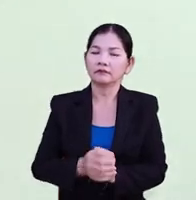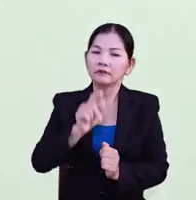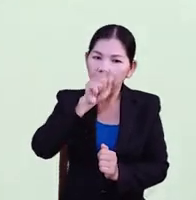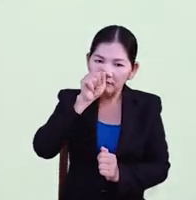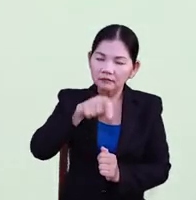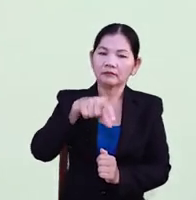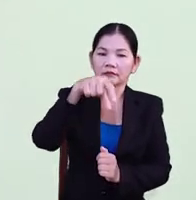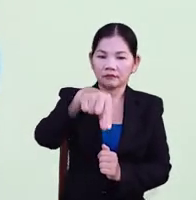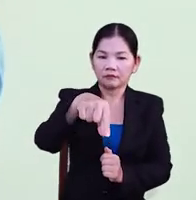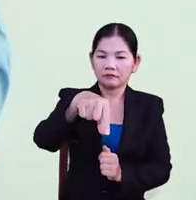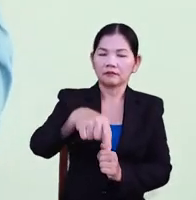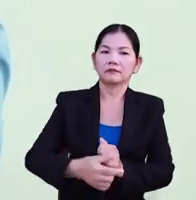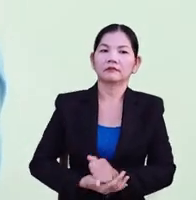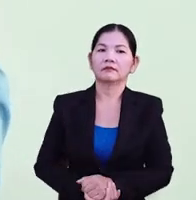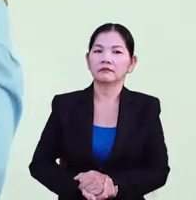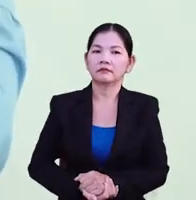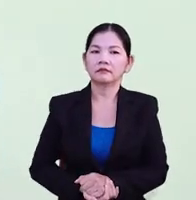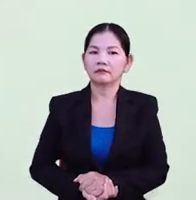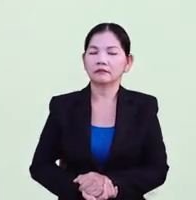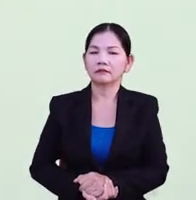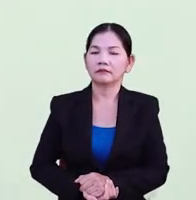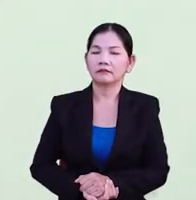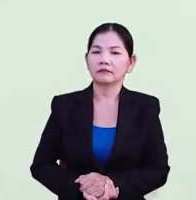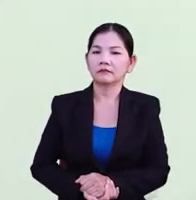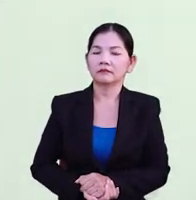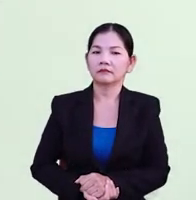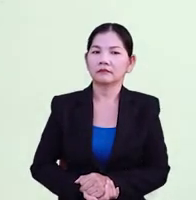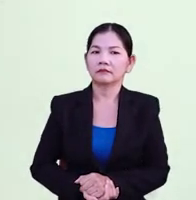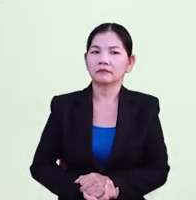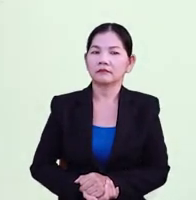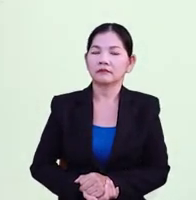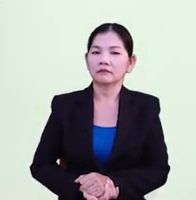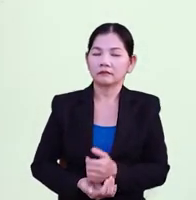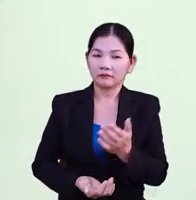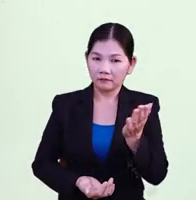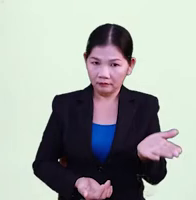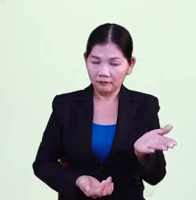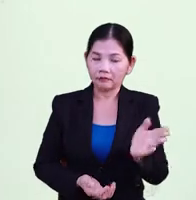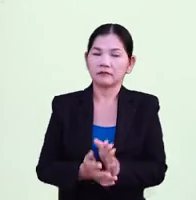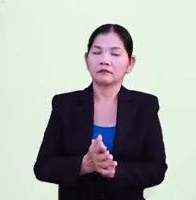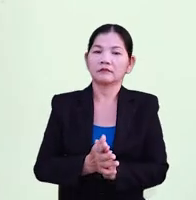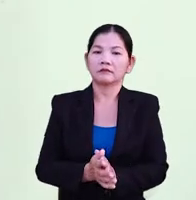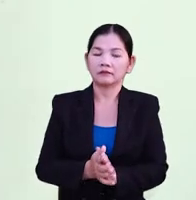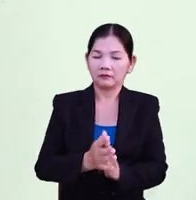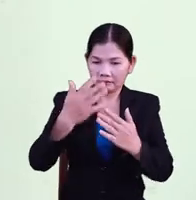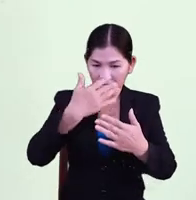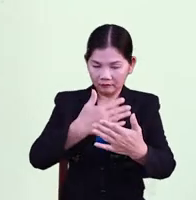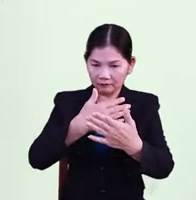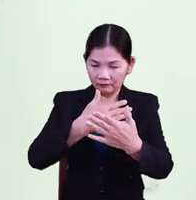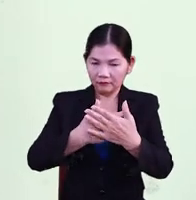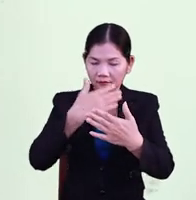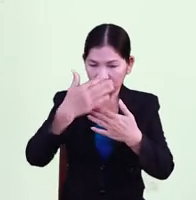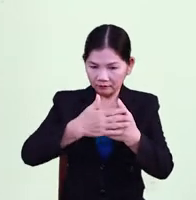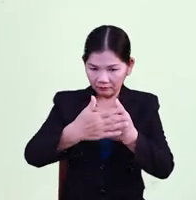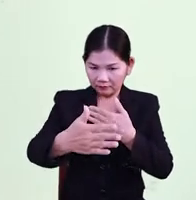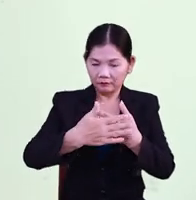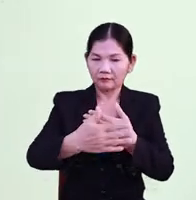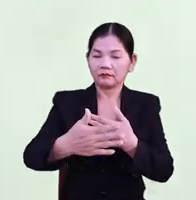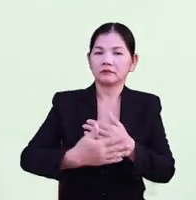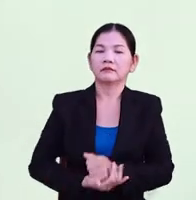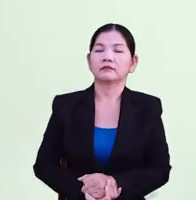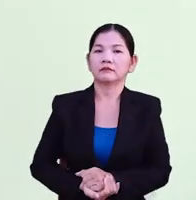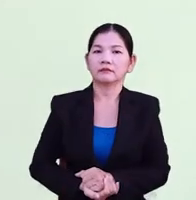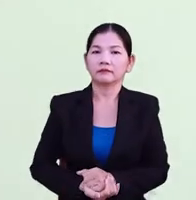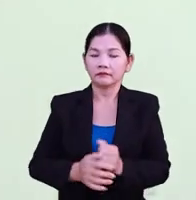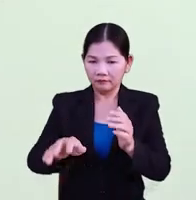មួនកចាមួនមួយនេះគឺនៅខាងមុខចាអរគុ